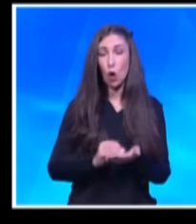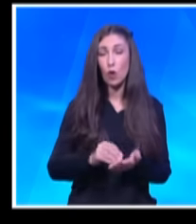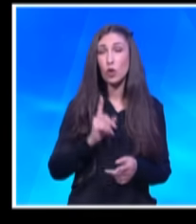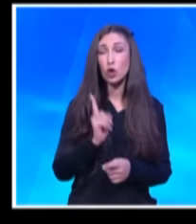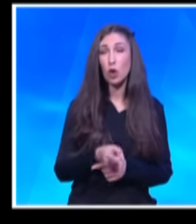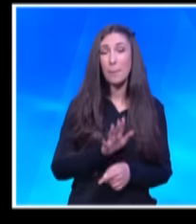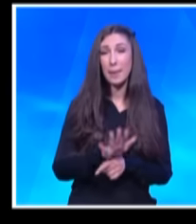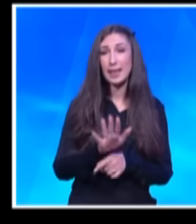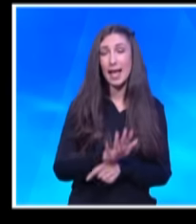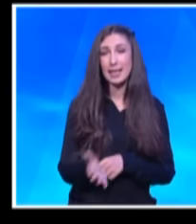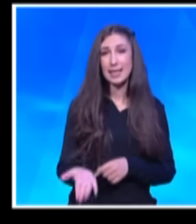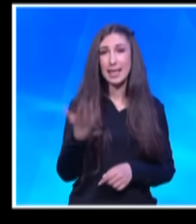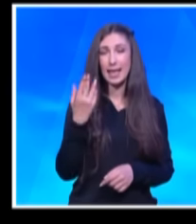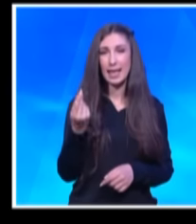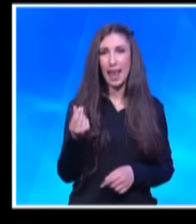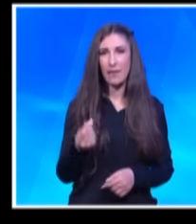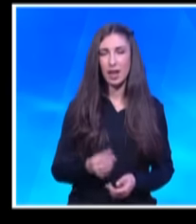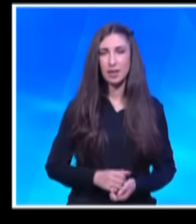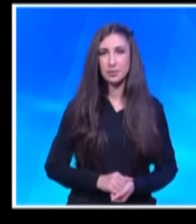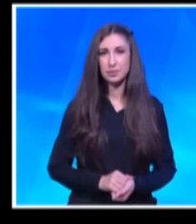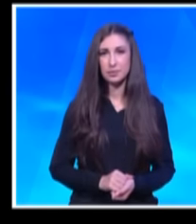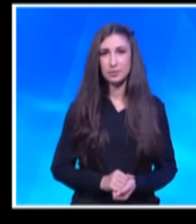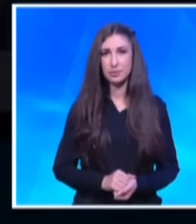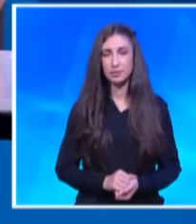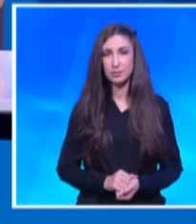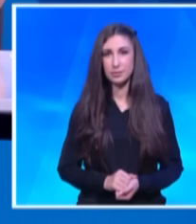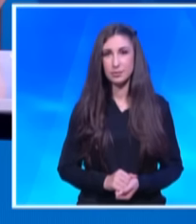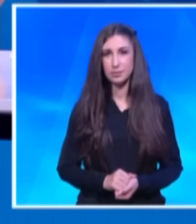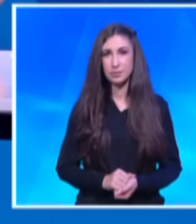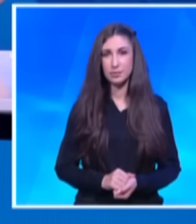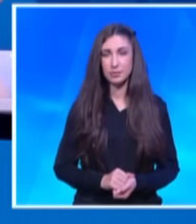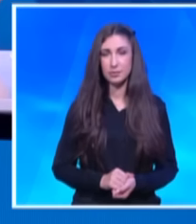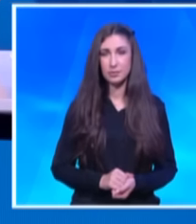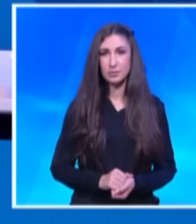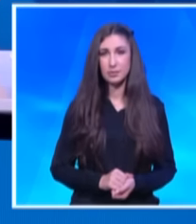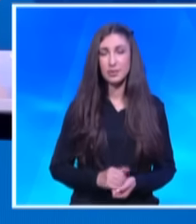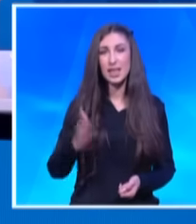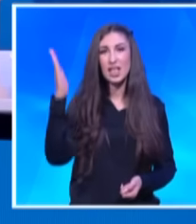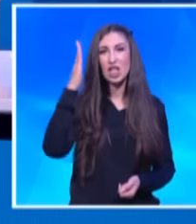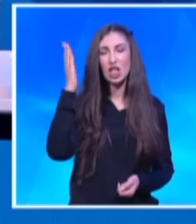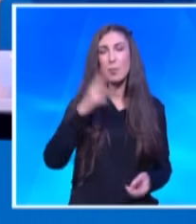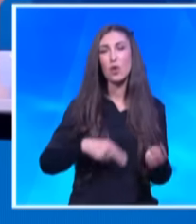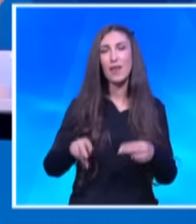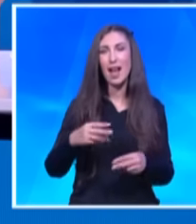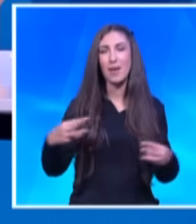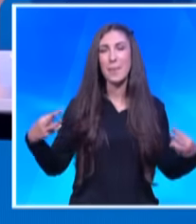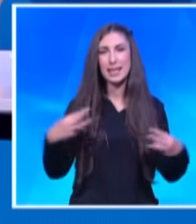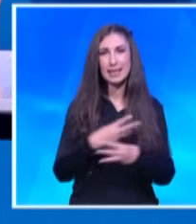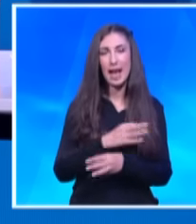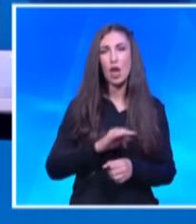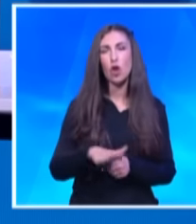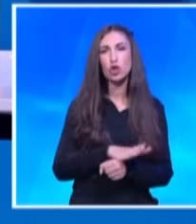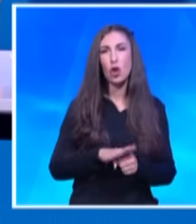до 15 000 лева. Държавата проверява магистрали и